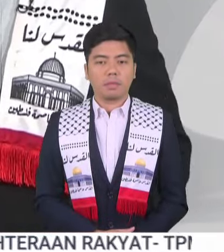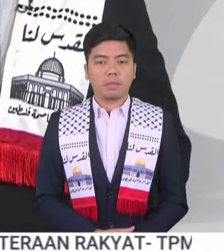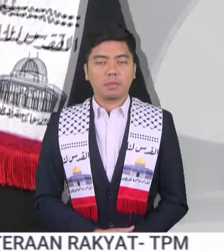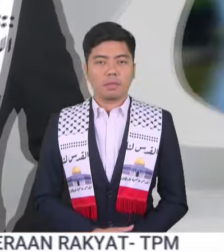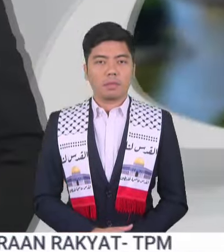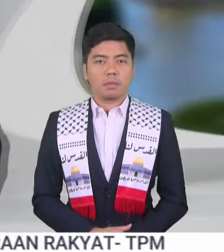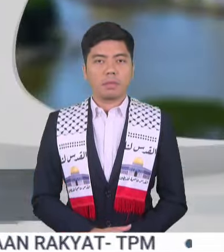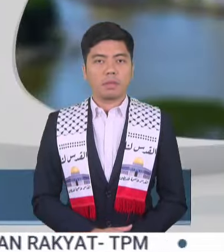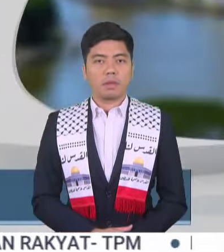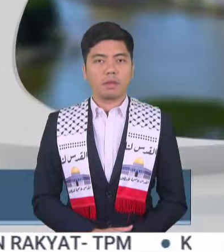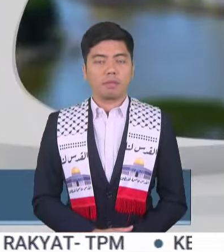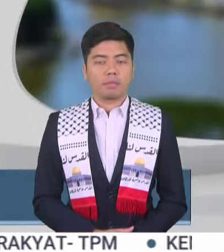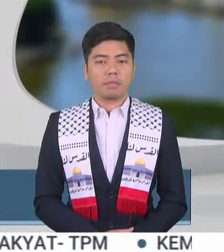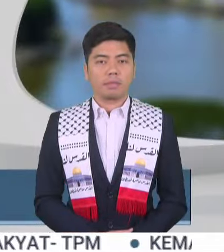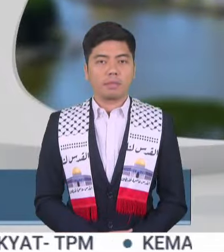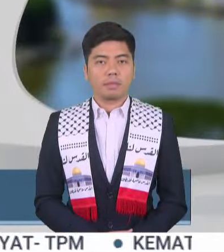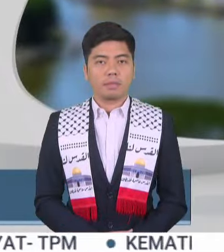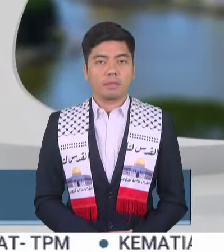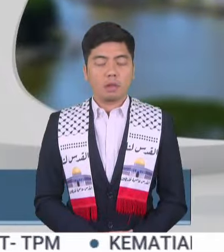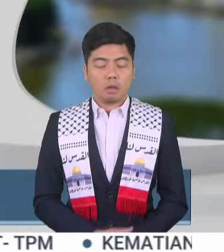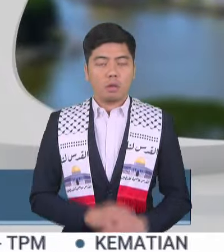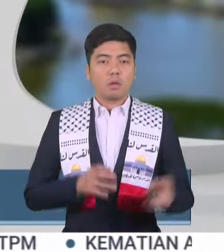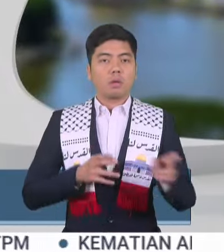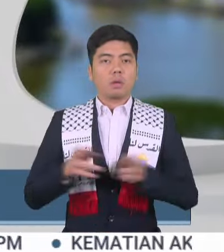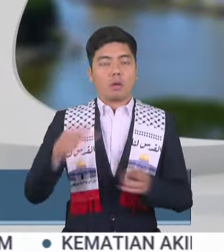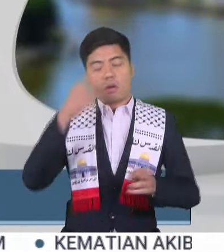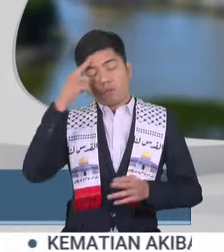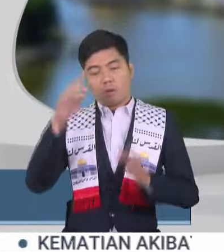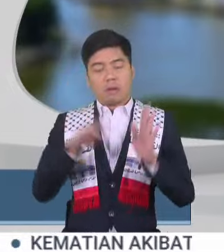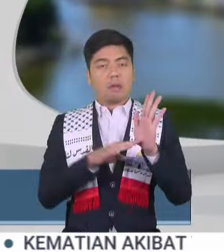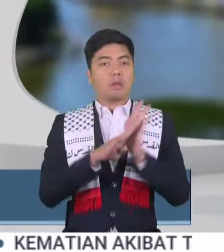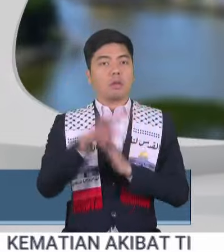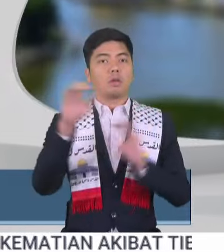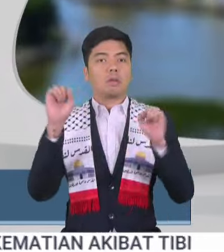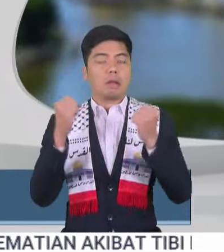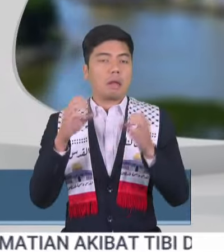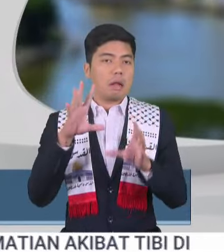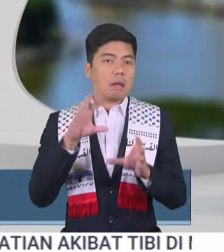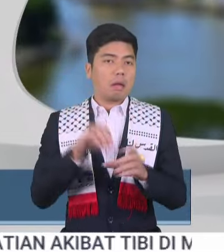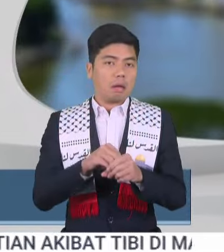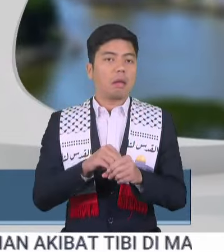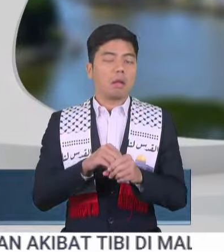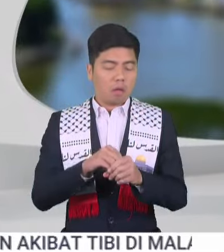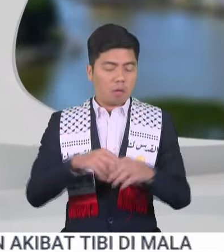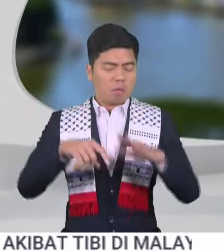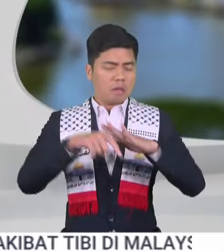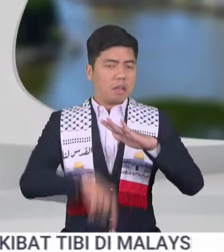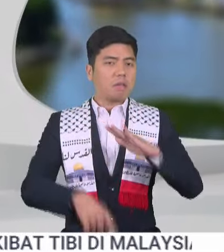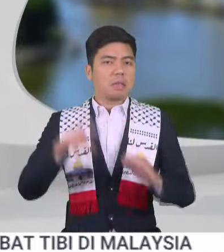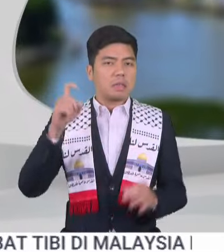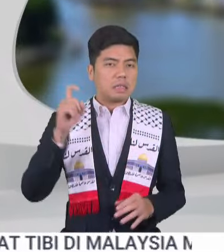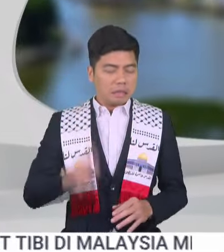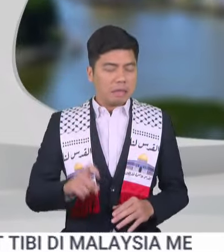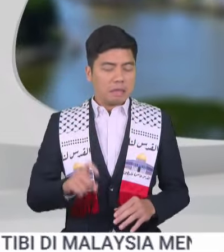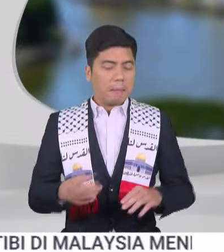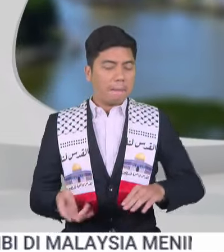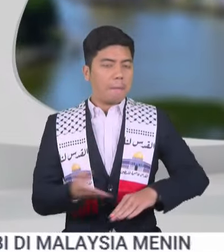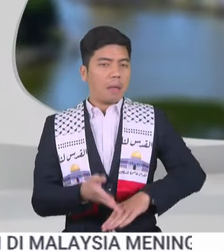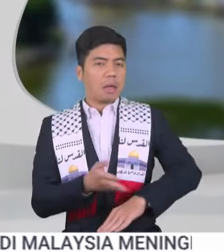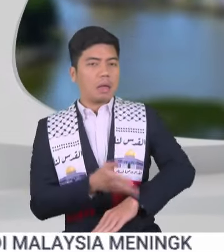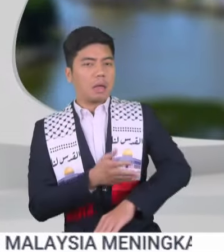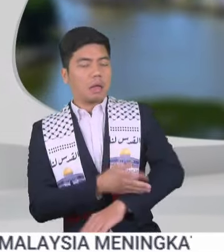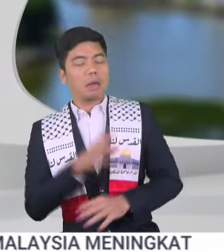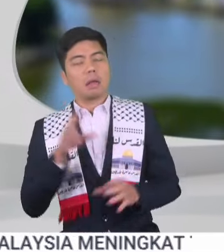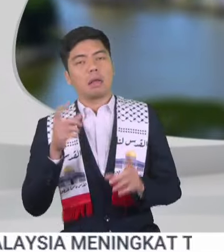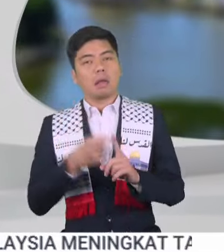Baik, Sahi. Terima kasih. Usaha untuk meningkatkan pembangunan sukan di peringkat akar umbi perlu diperhebat. Menteri Belia